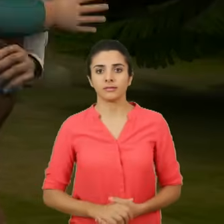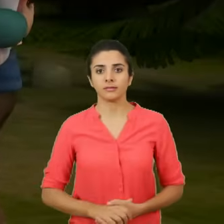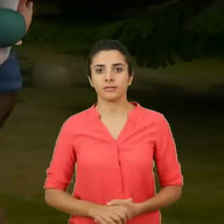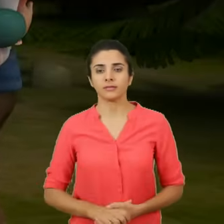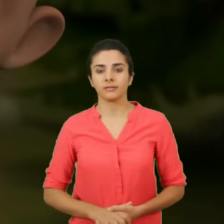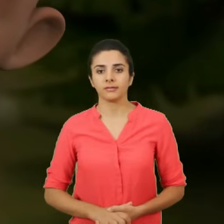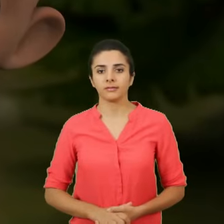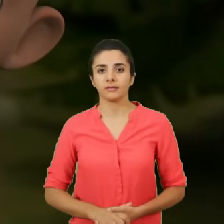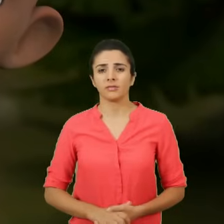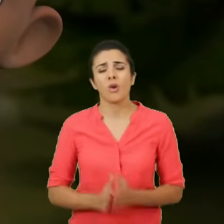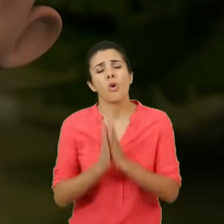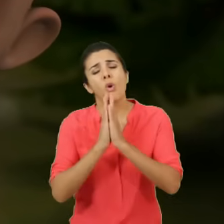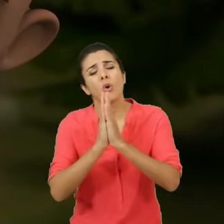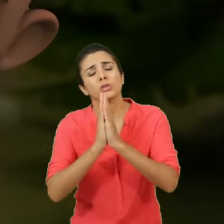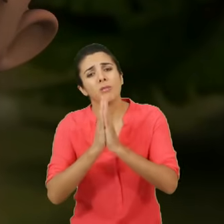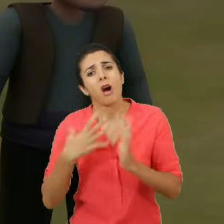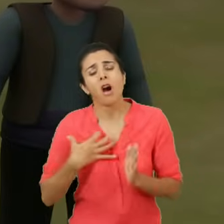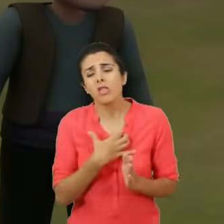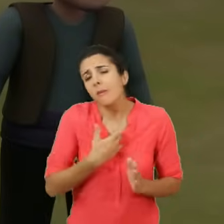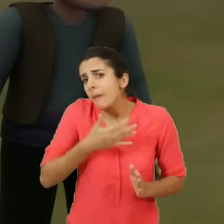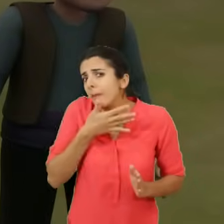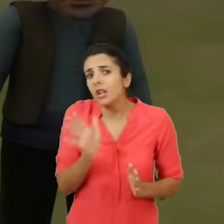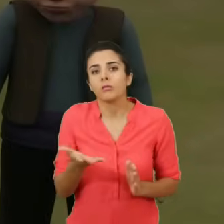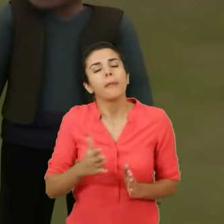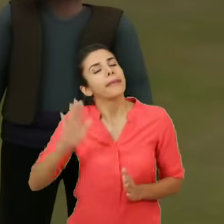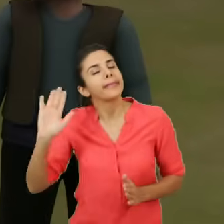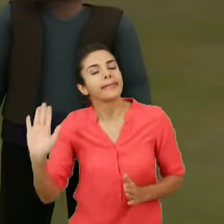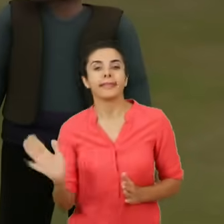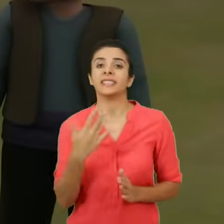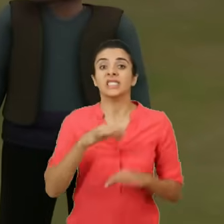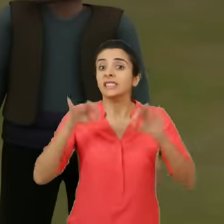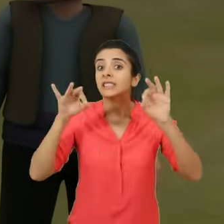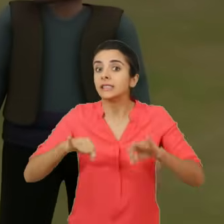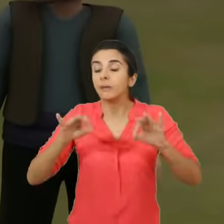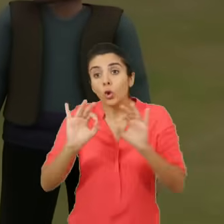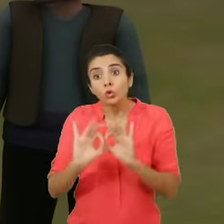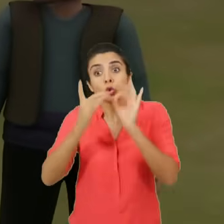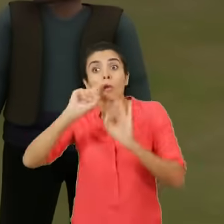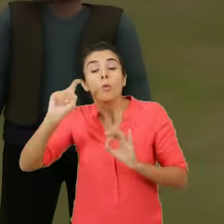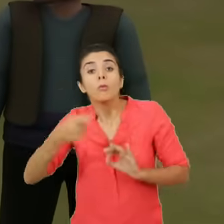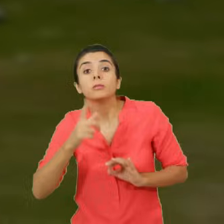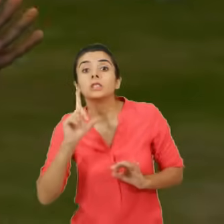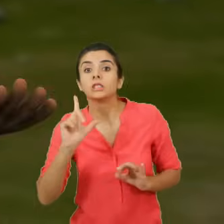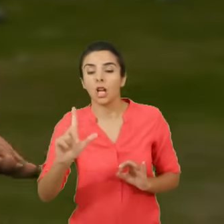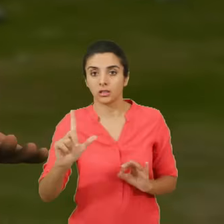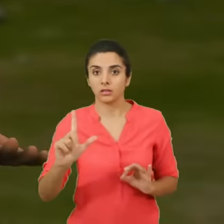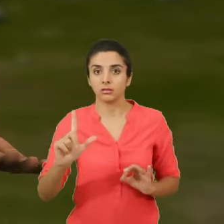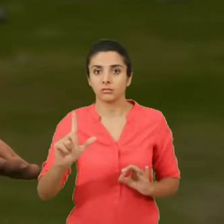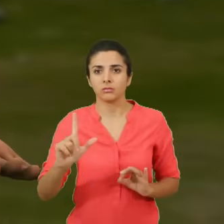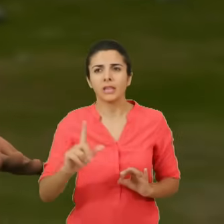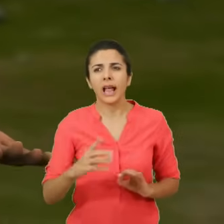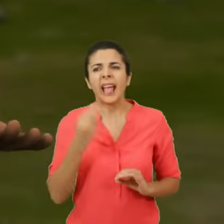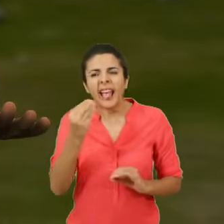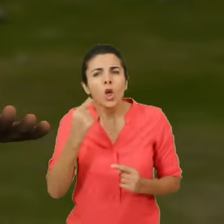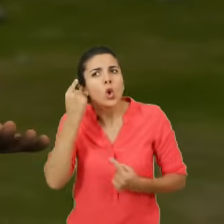Annesi sarıldı. Özür dilerim anne, bilemezdim. Neyse, şimdi çözümü bulmalıyız. İyice